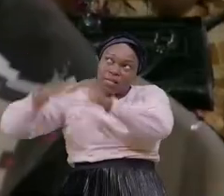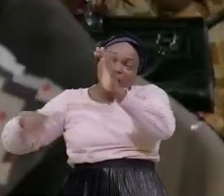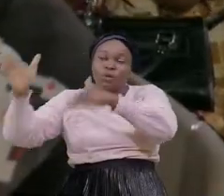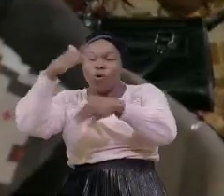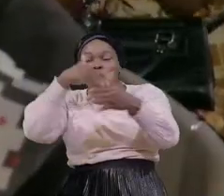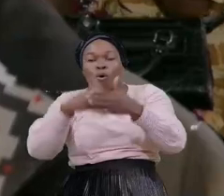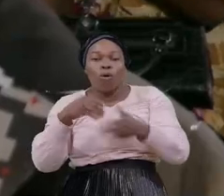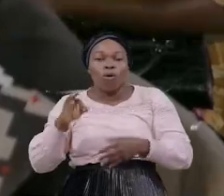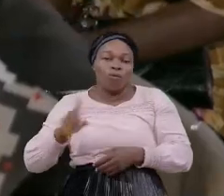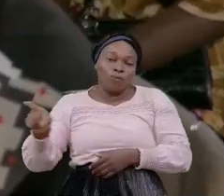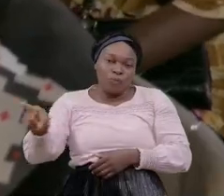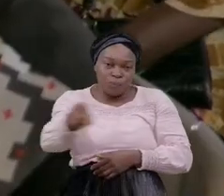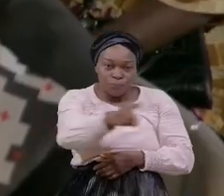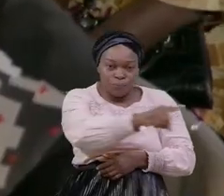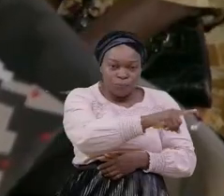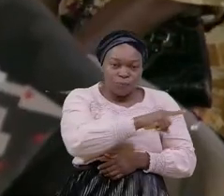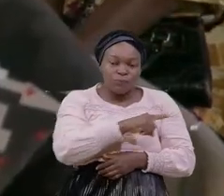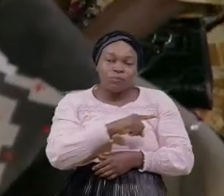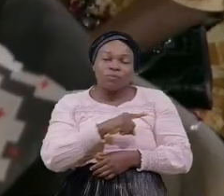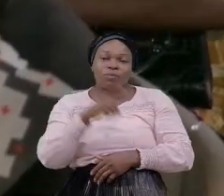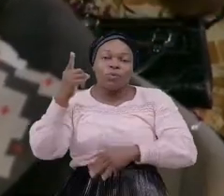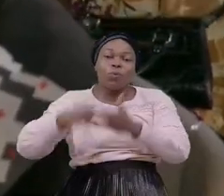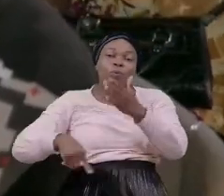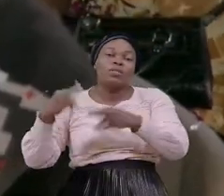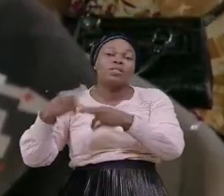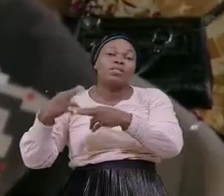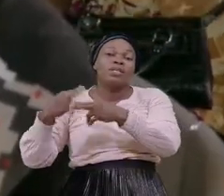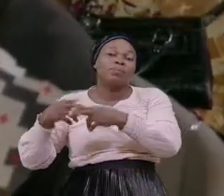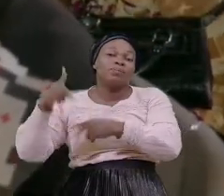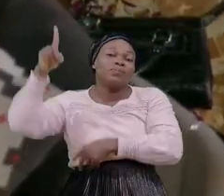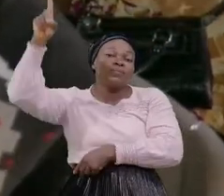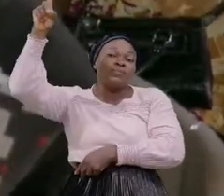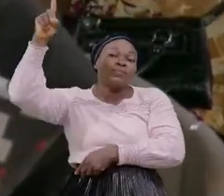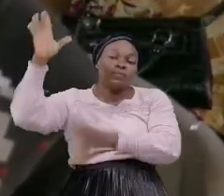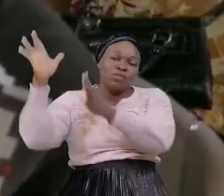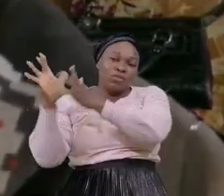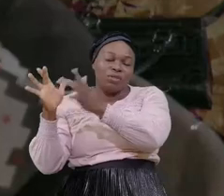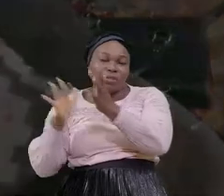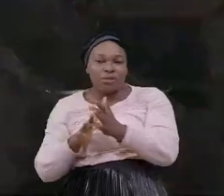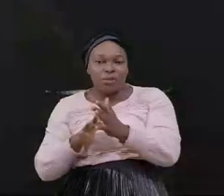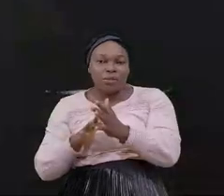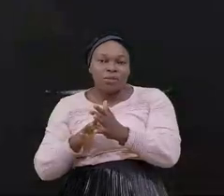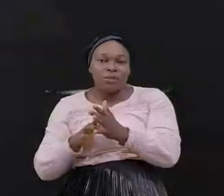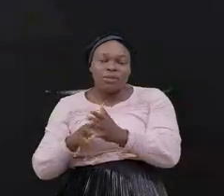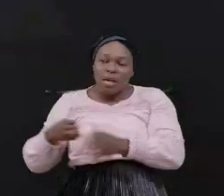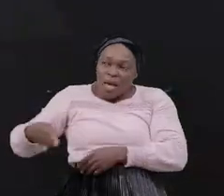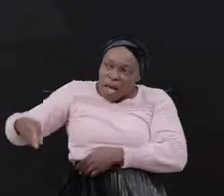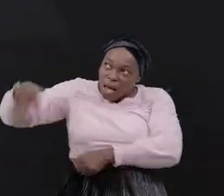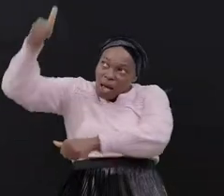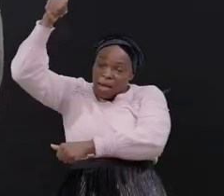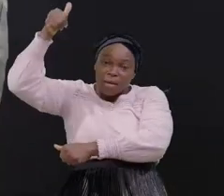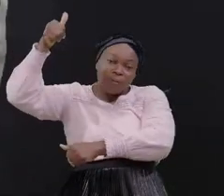plus grand que nous tous. Quel est son nom? Il est plus grand. Hein, sa